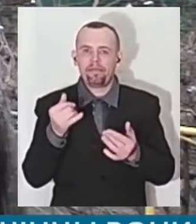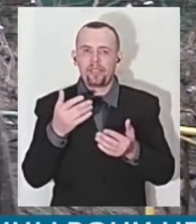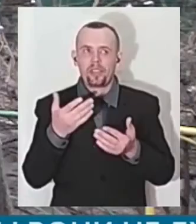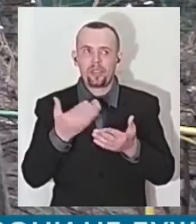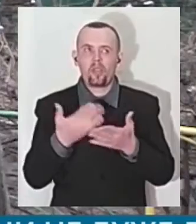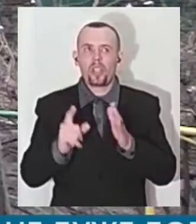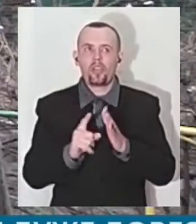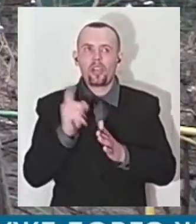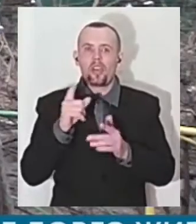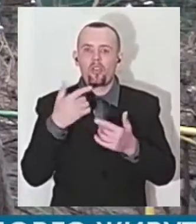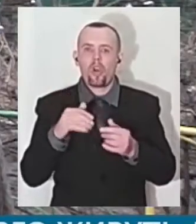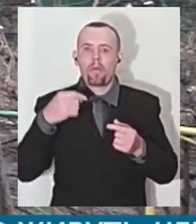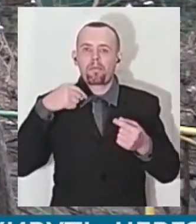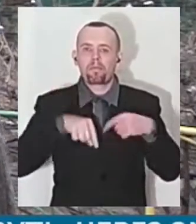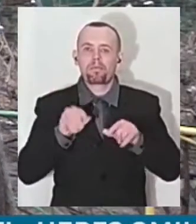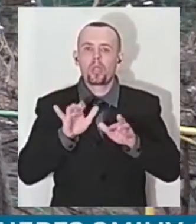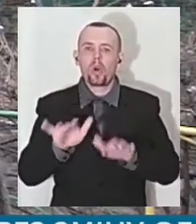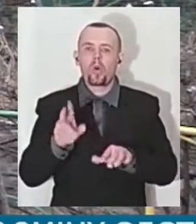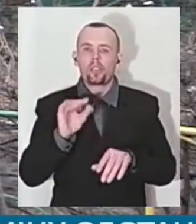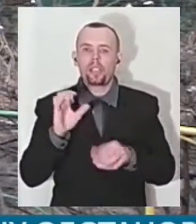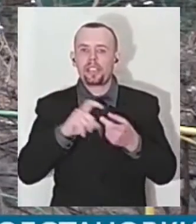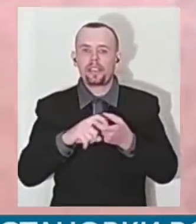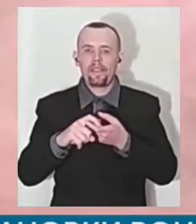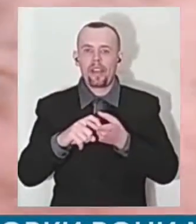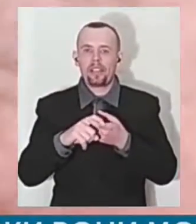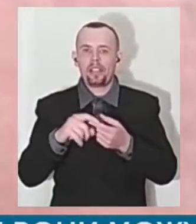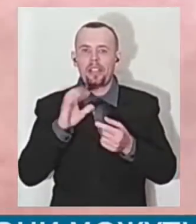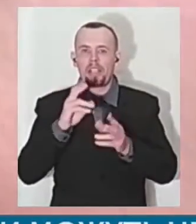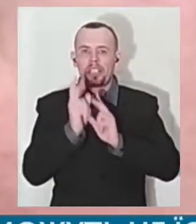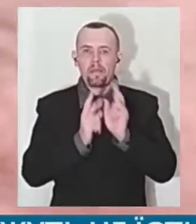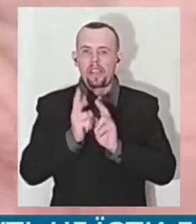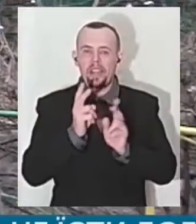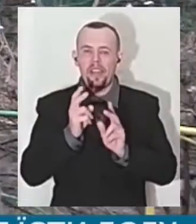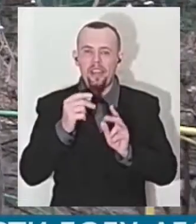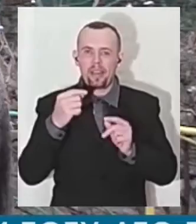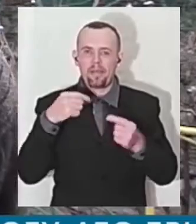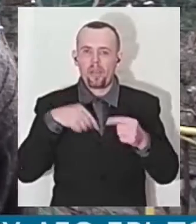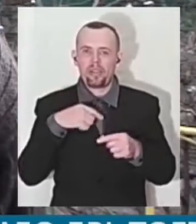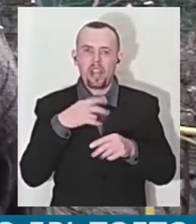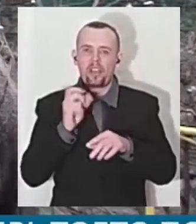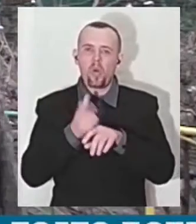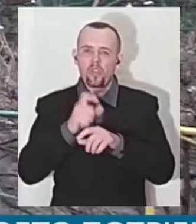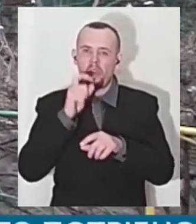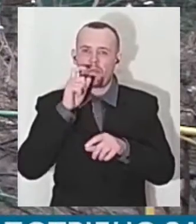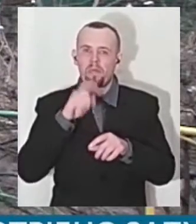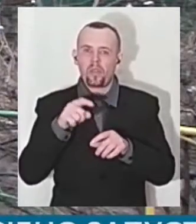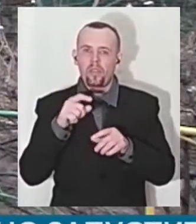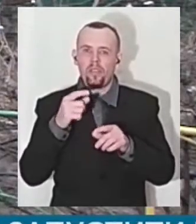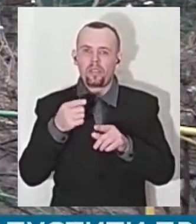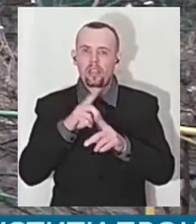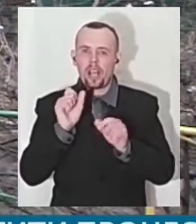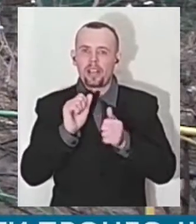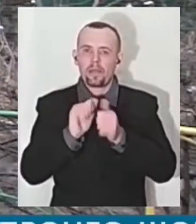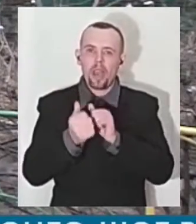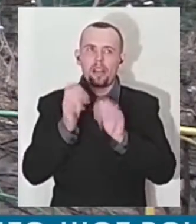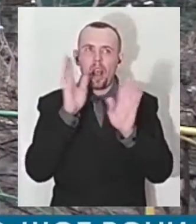процеси, связанные там с изменением в печени, все, и они не очень долго живут. Из-за смены обстановки там не могут не